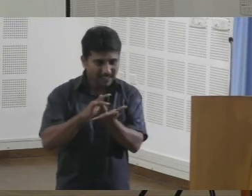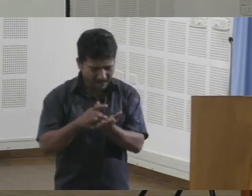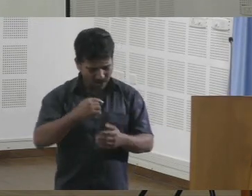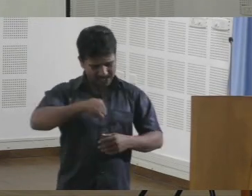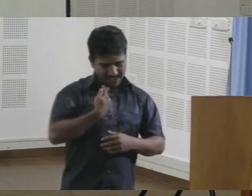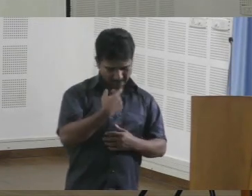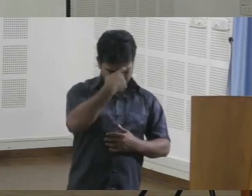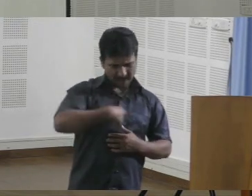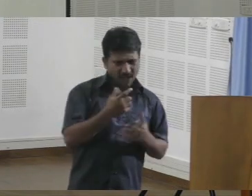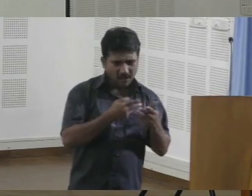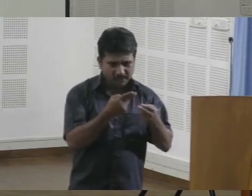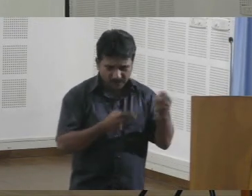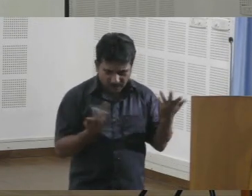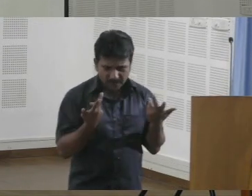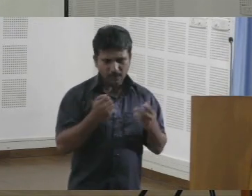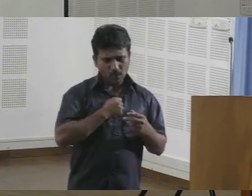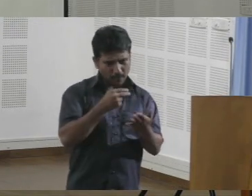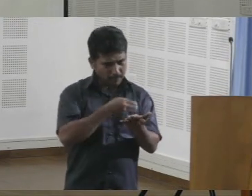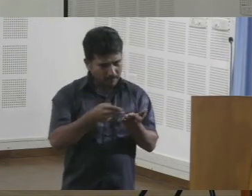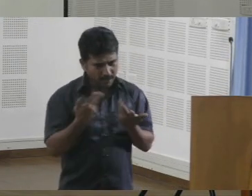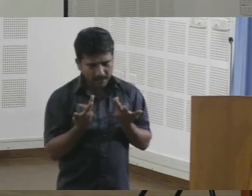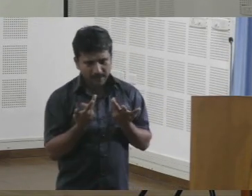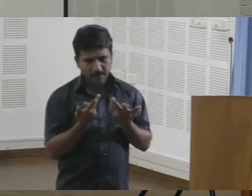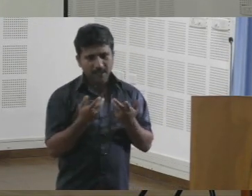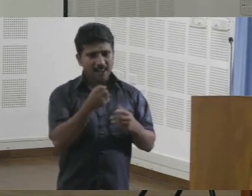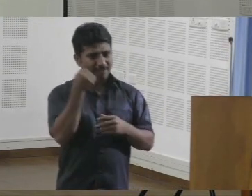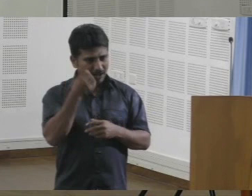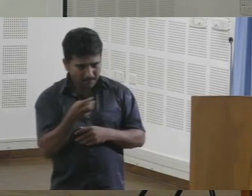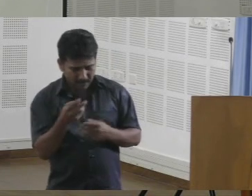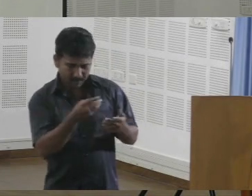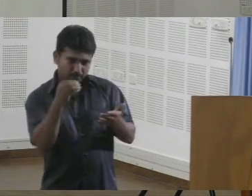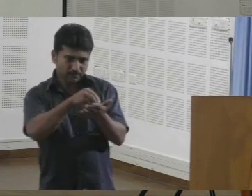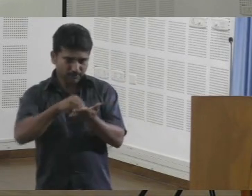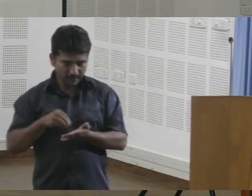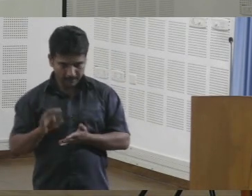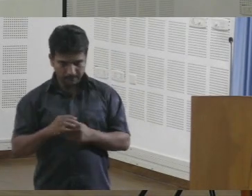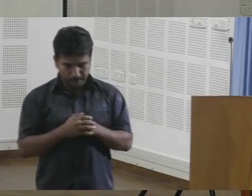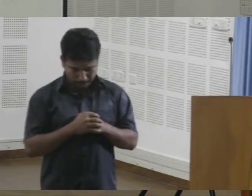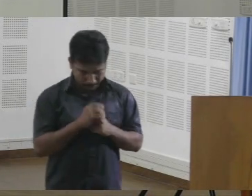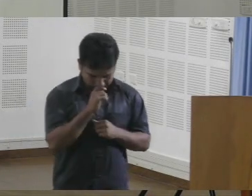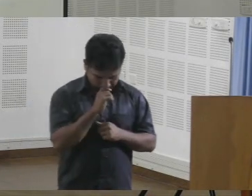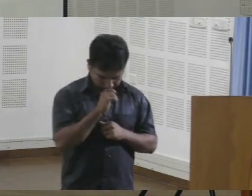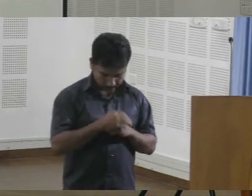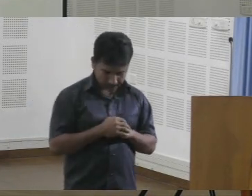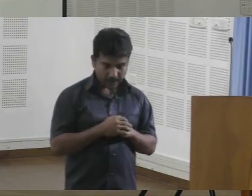ഹിംസെൽഫ്, ഹിസ് നെയിം, അഡ്രസ്, ഫോൺ നമ്പർ, എവറിഥിങ് ഈസ് ഇൻക്ലൂഡഡ് ഇൻ ദിസ്. ഇൻ ഫുഡ്,